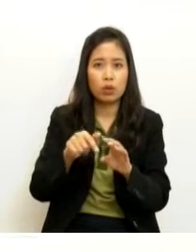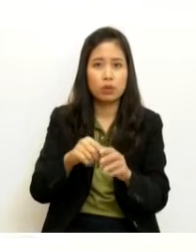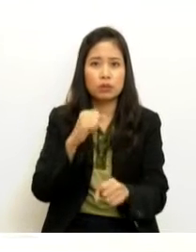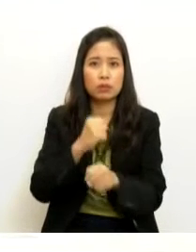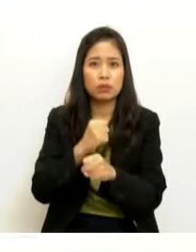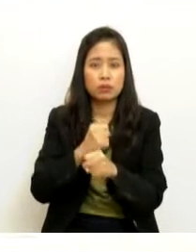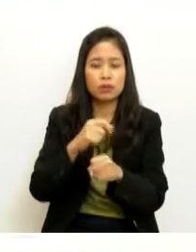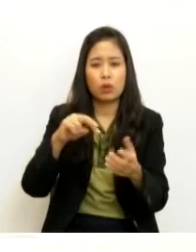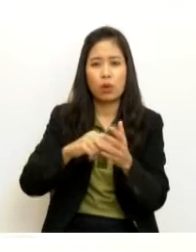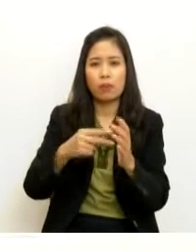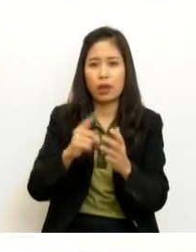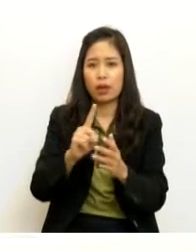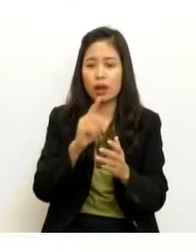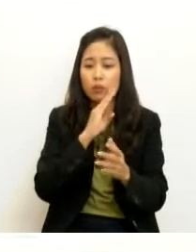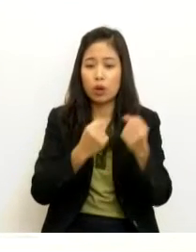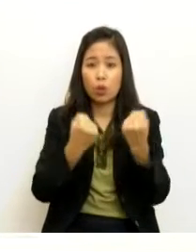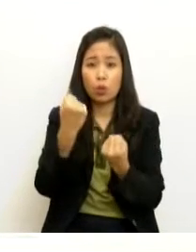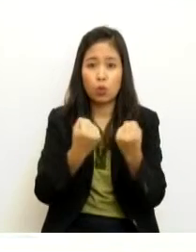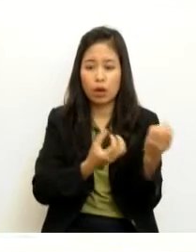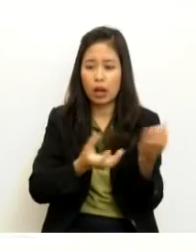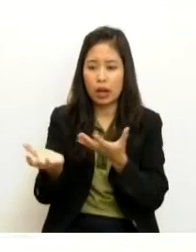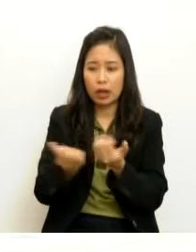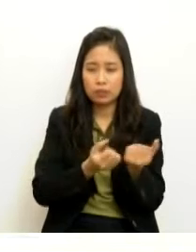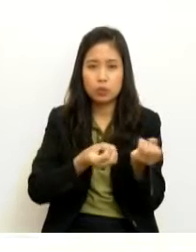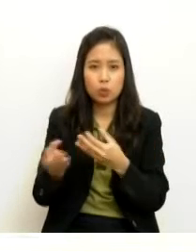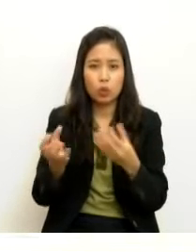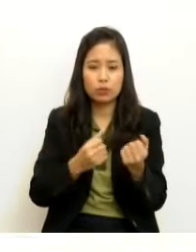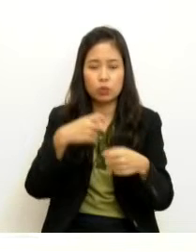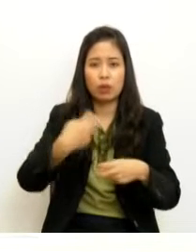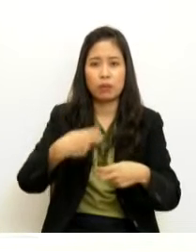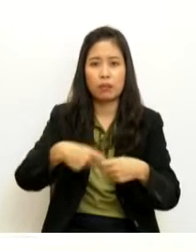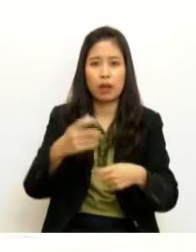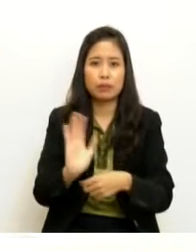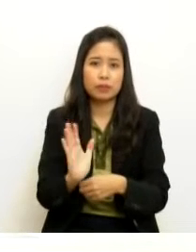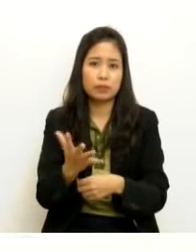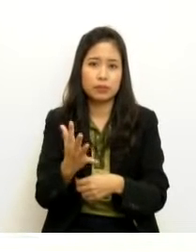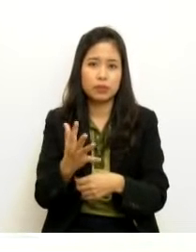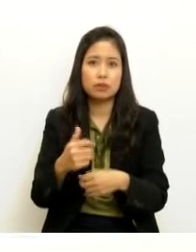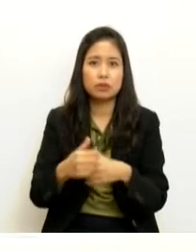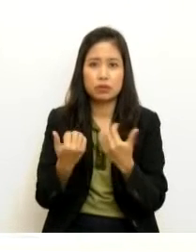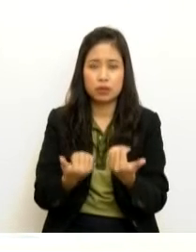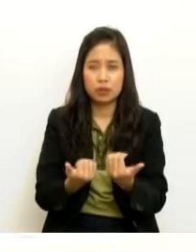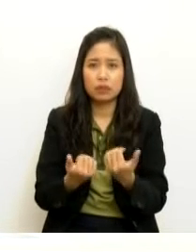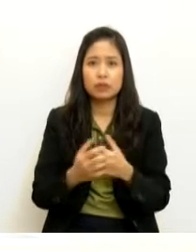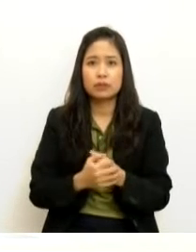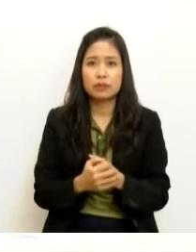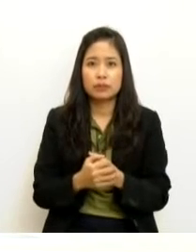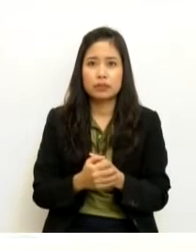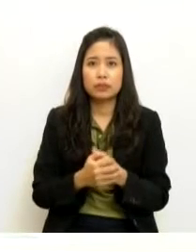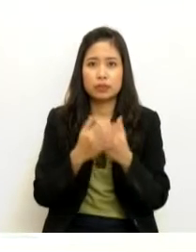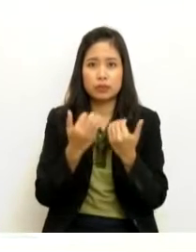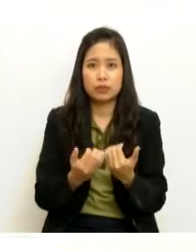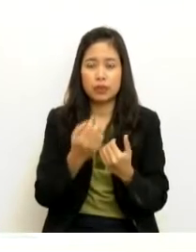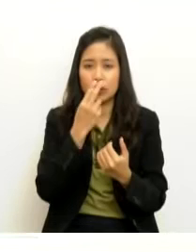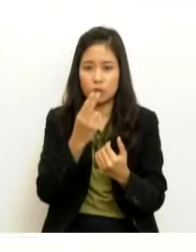ความว่าลดรับส่งหรือการดูแลความเป็นอยู่ของนักเรียนเนี่ยต้องดีขึ้นกว่าเดิมนะครับกว่าที่อยู่ในปัจ